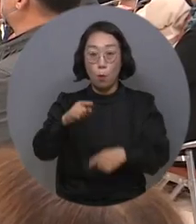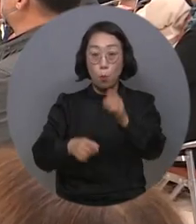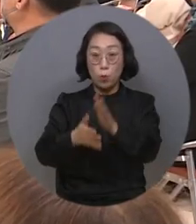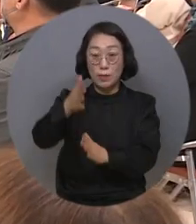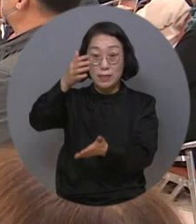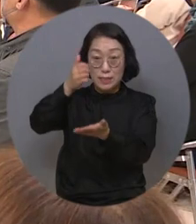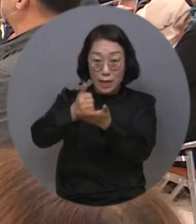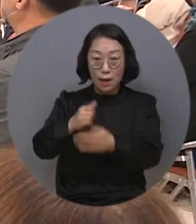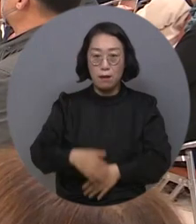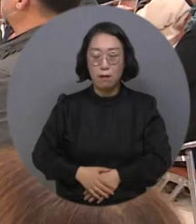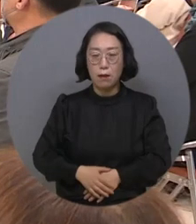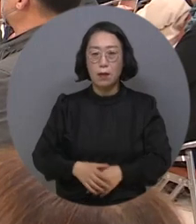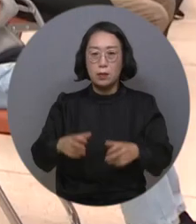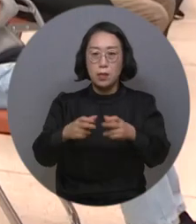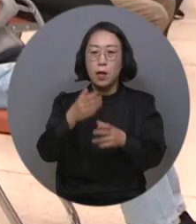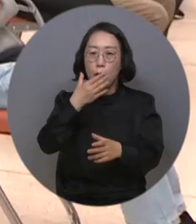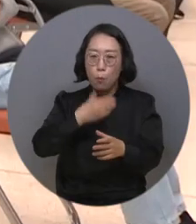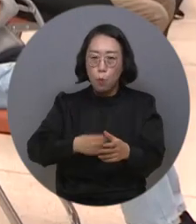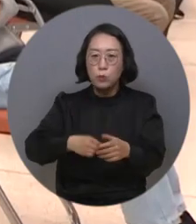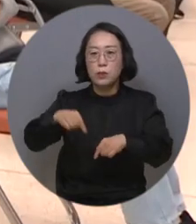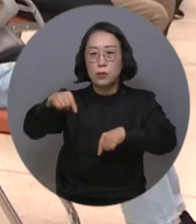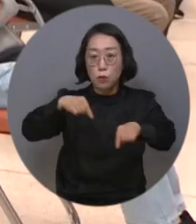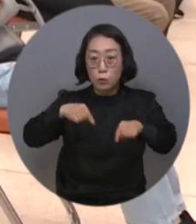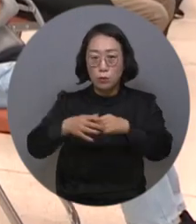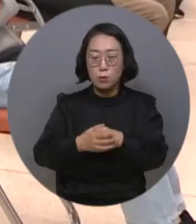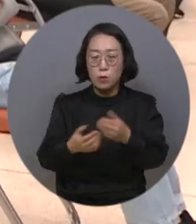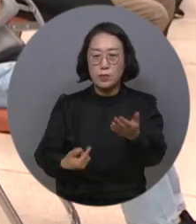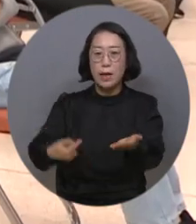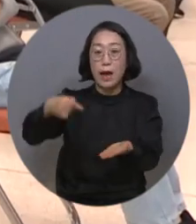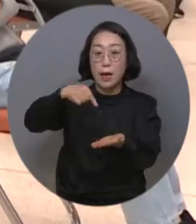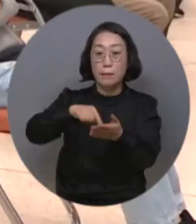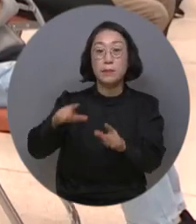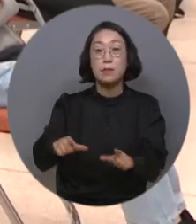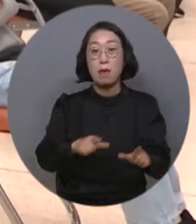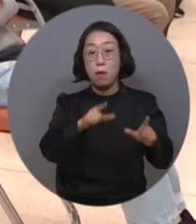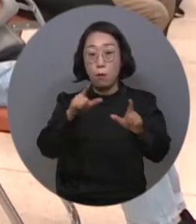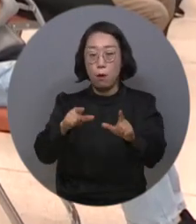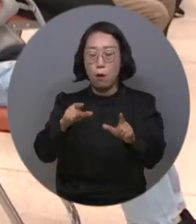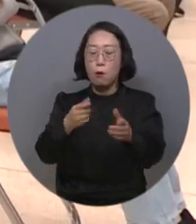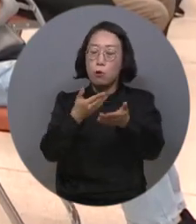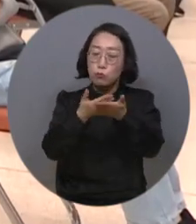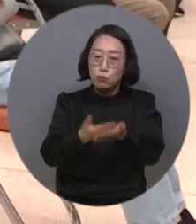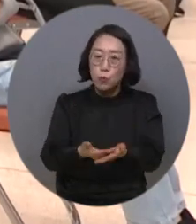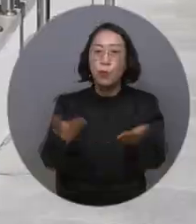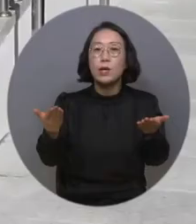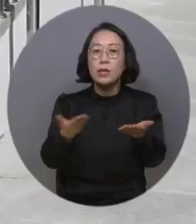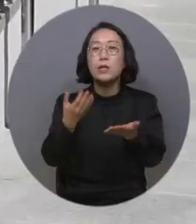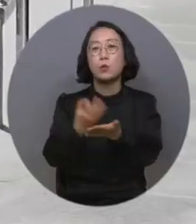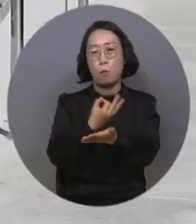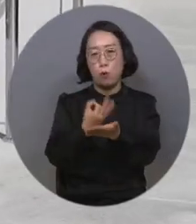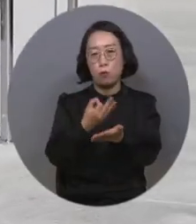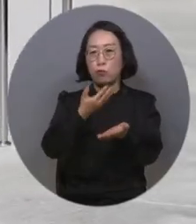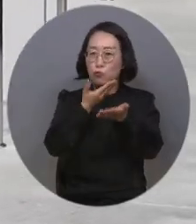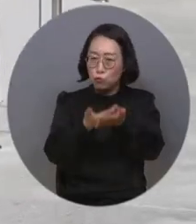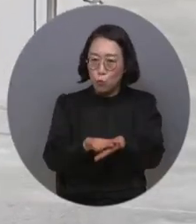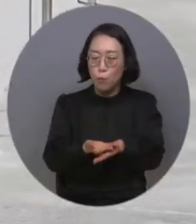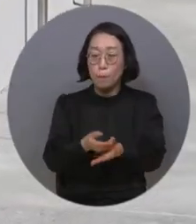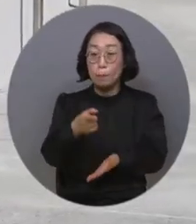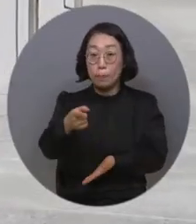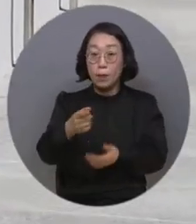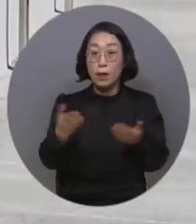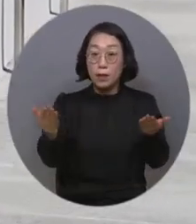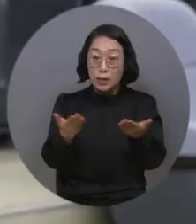목포시장은 장애인복지정책에서 자립생활이 가능하게 하는 직업보장은 매우 중요한 부분이다 우리 시에서는